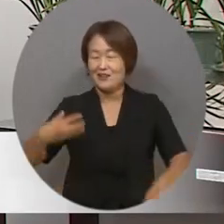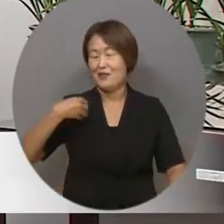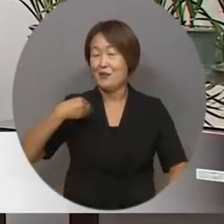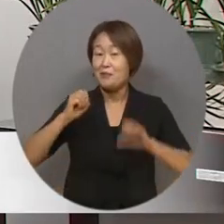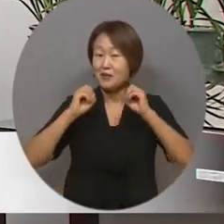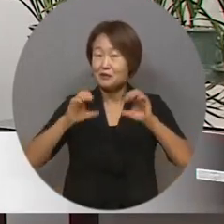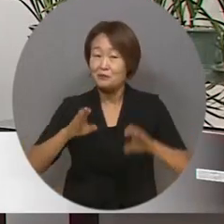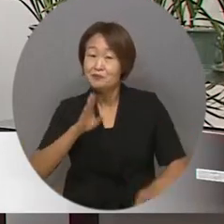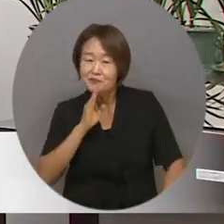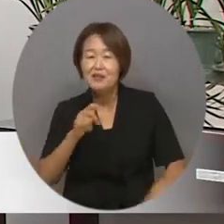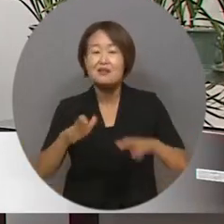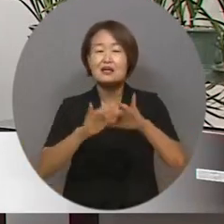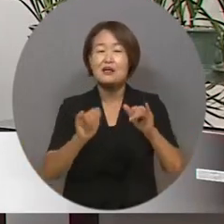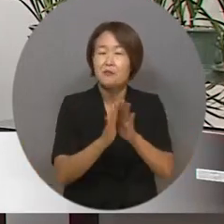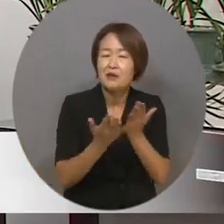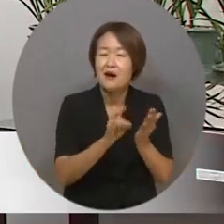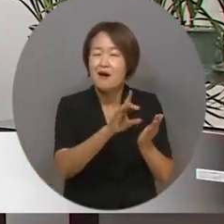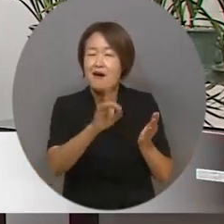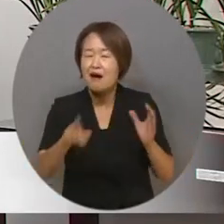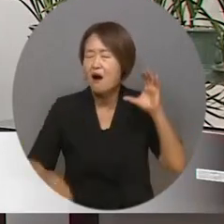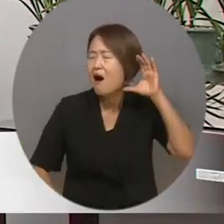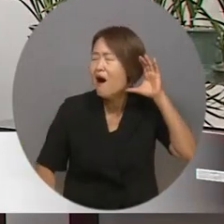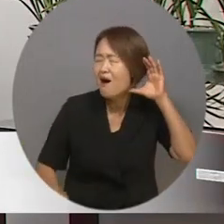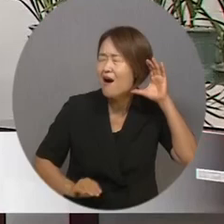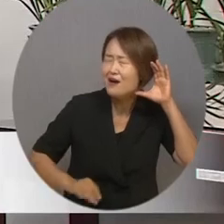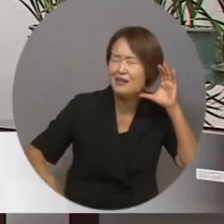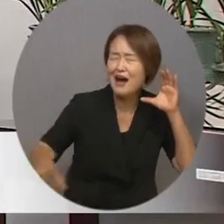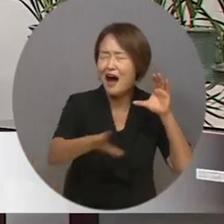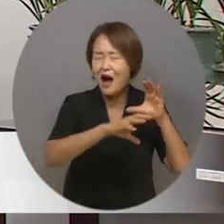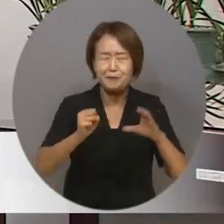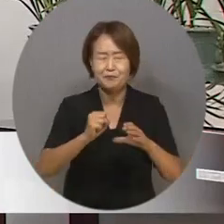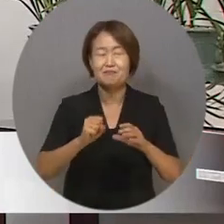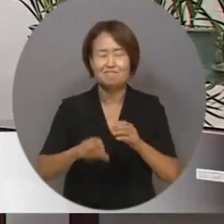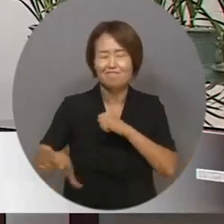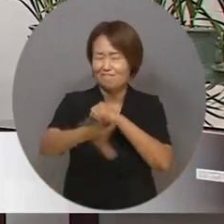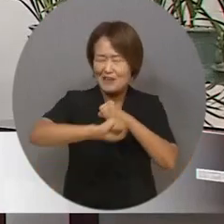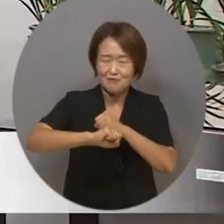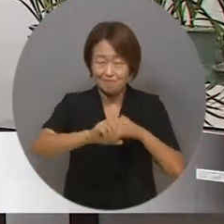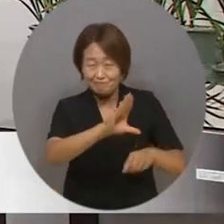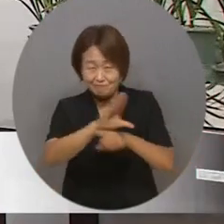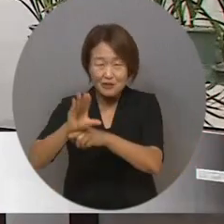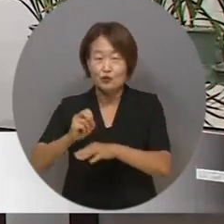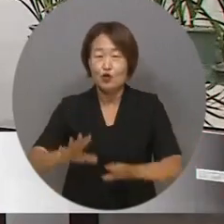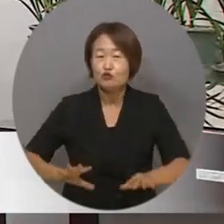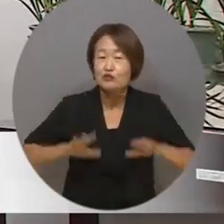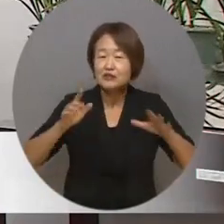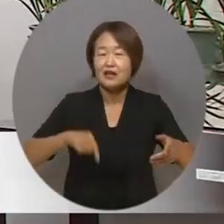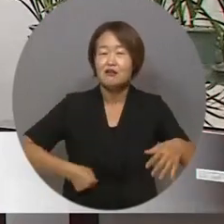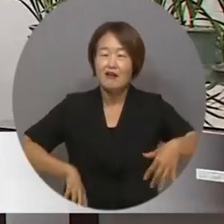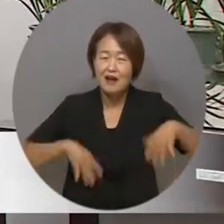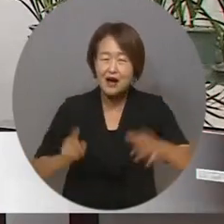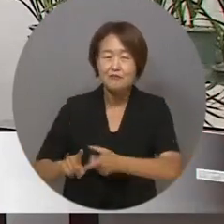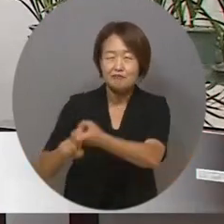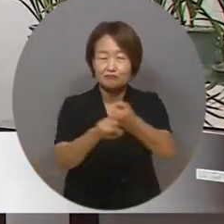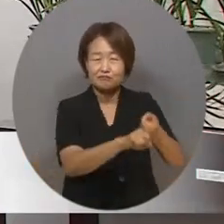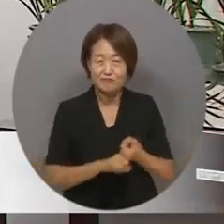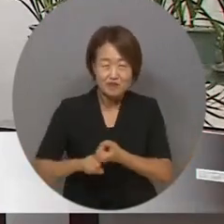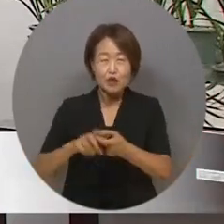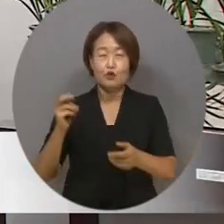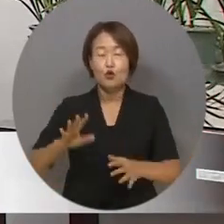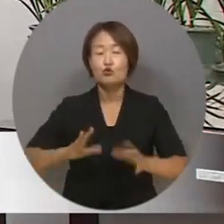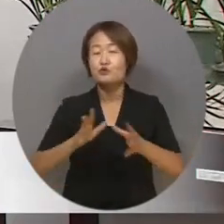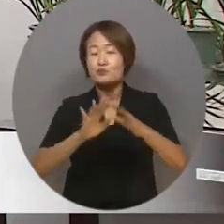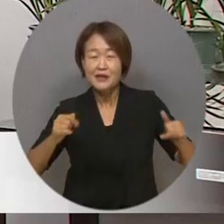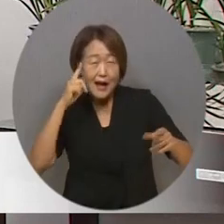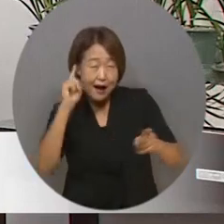방송사로서 장애인 당사자들의 목소리를 하나로 모으고 국제협력과 연대 강화에 일조하며 대국민 인식